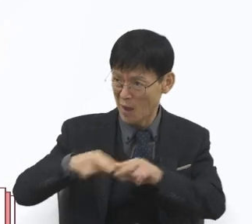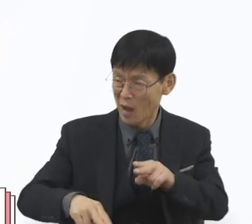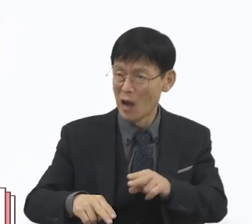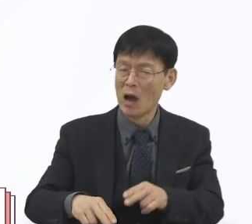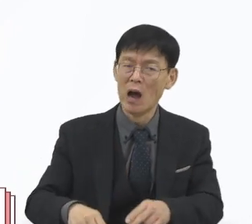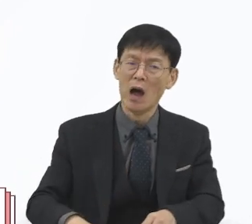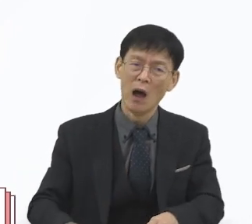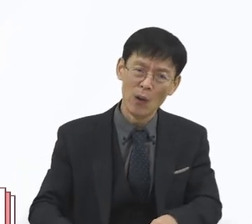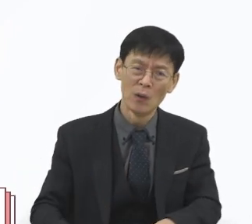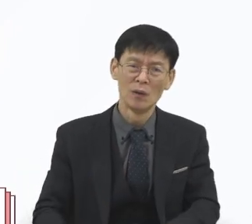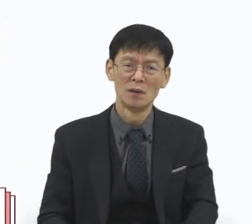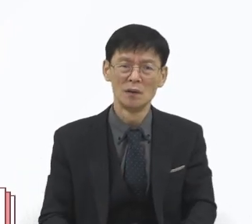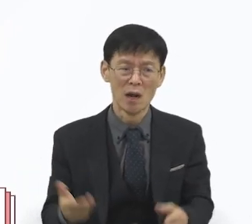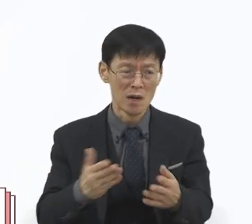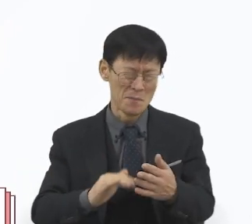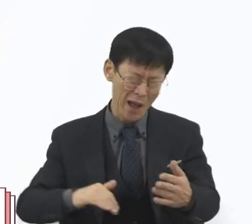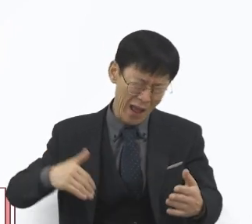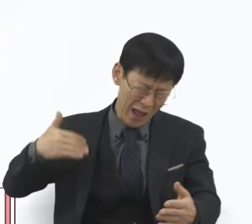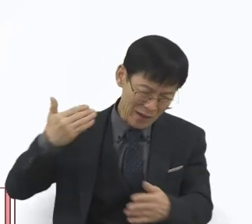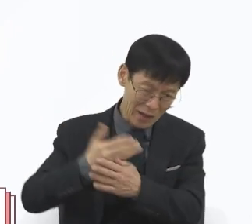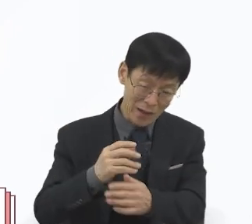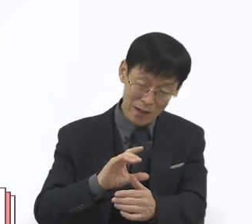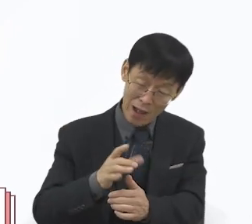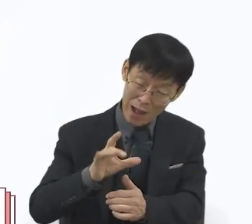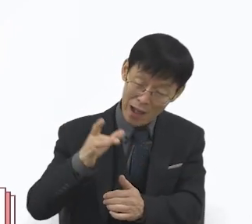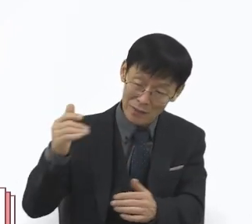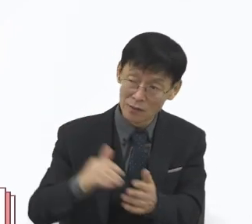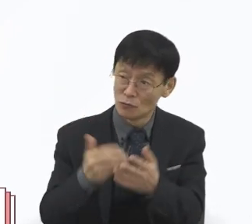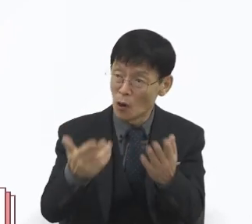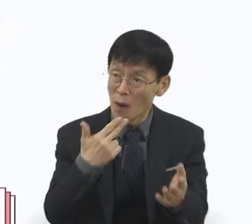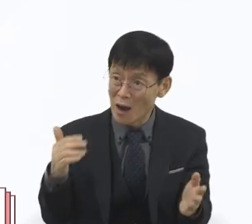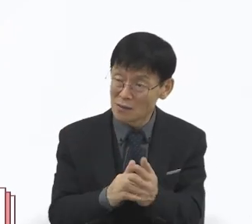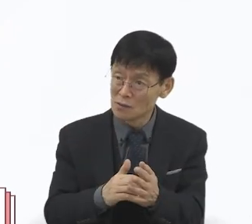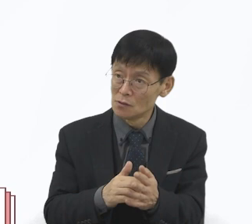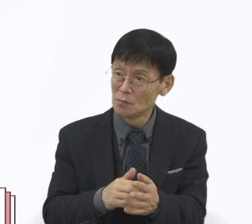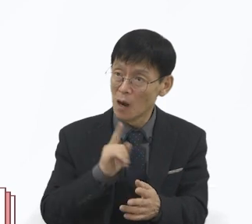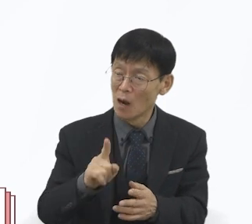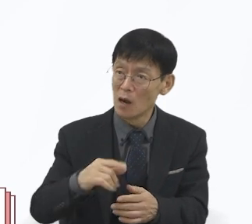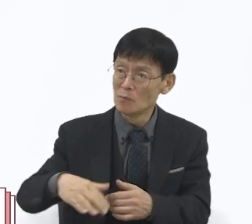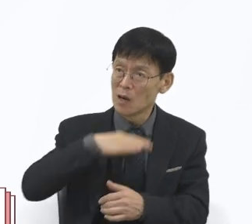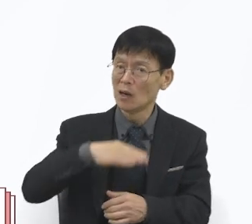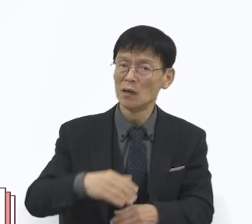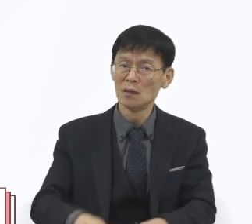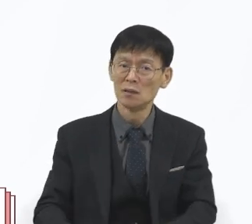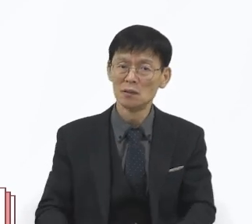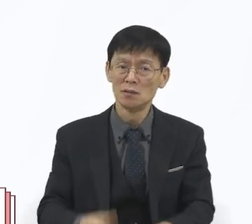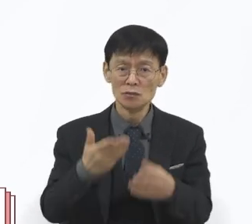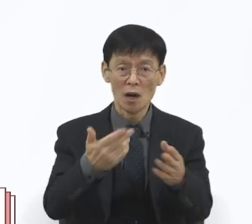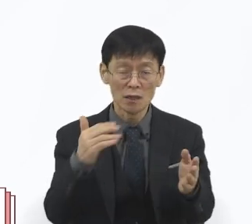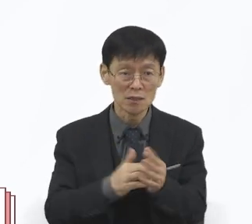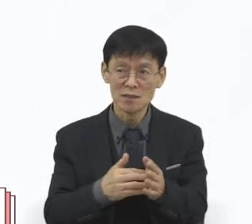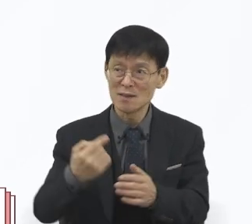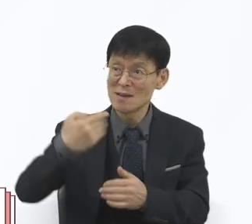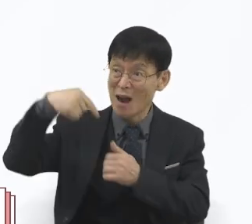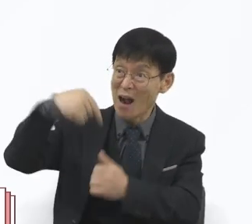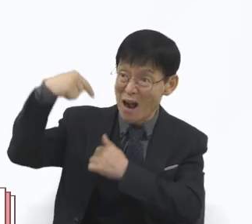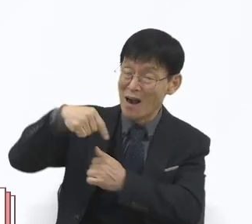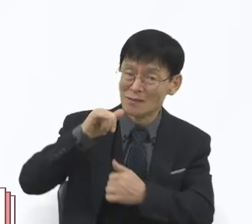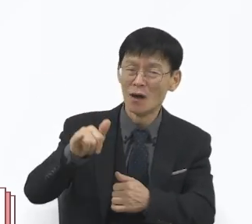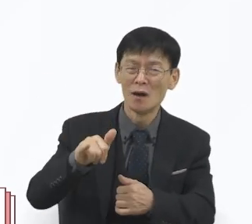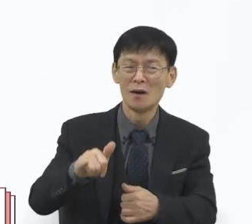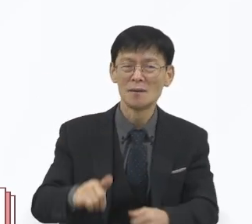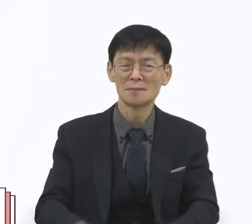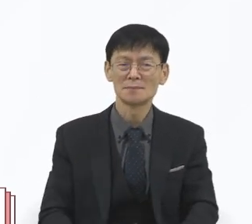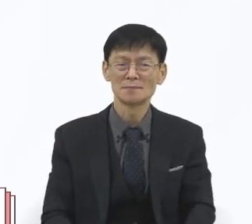그만두게 한다든지 해야 할 일을 너무 많이 주면서 휴식 시간을 줄인다든지 쉬는 날에도 근무하게 하는